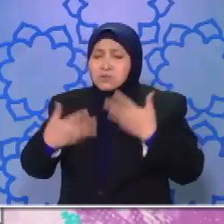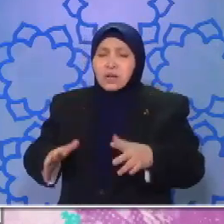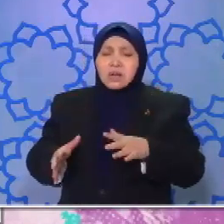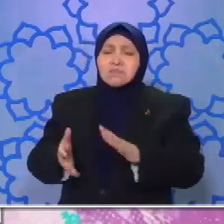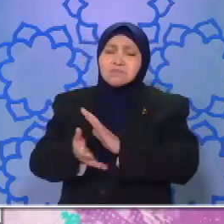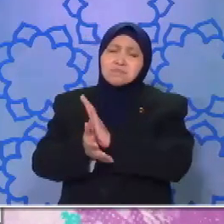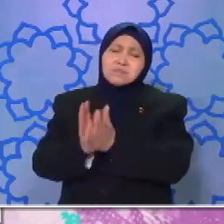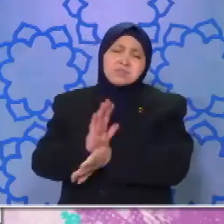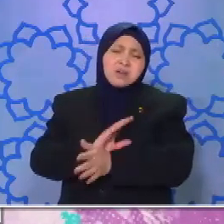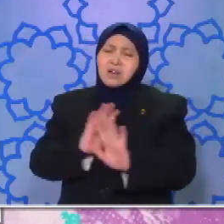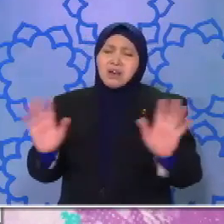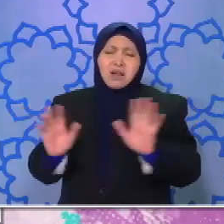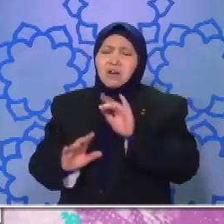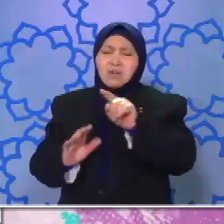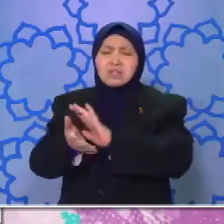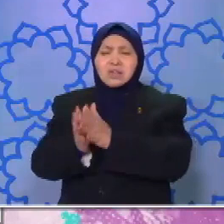بعدها فلا